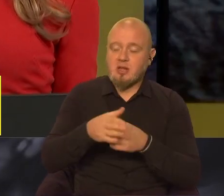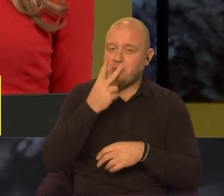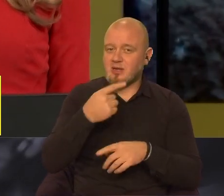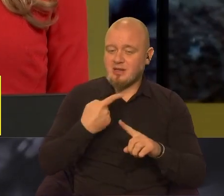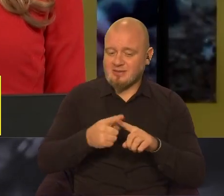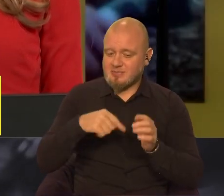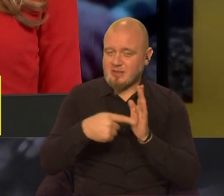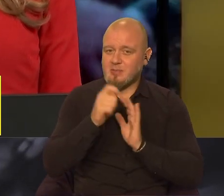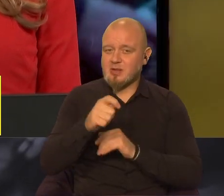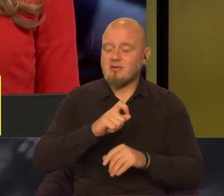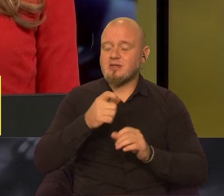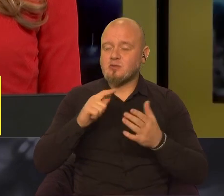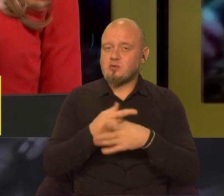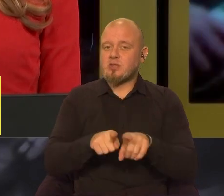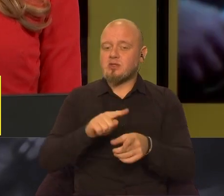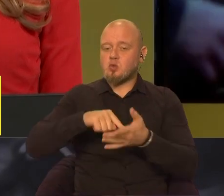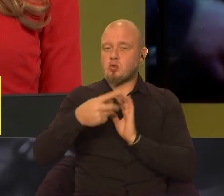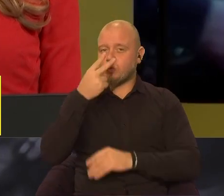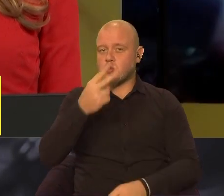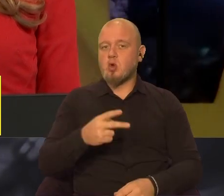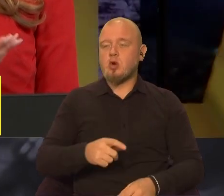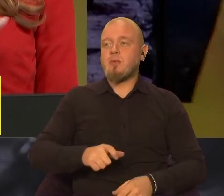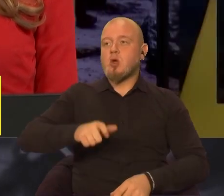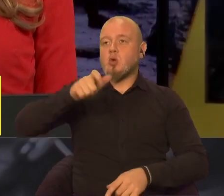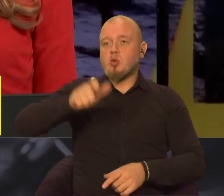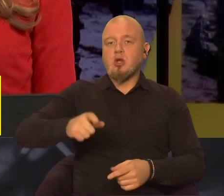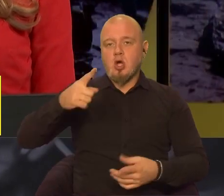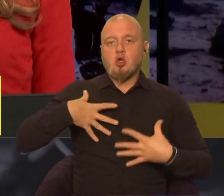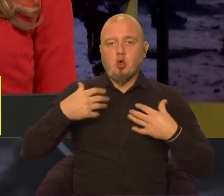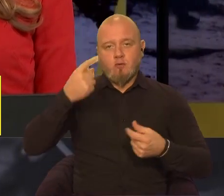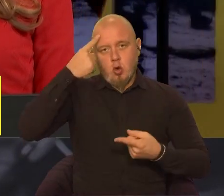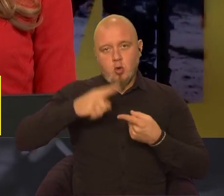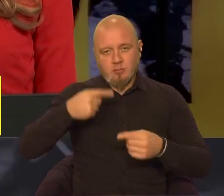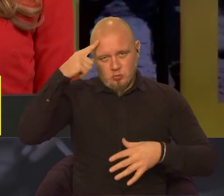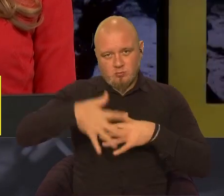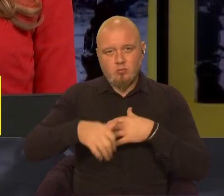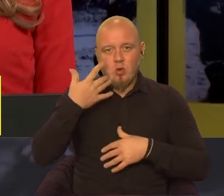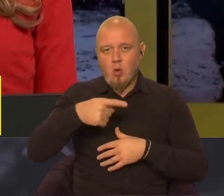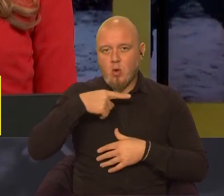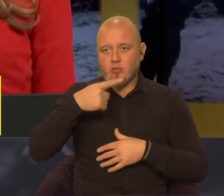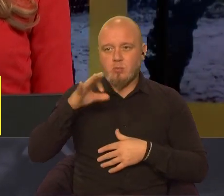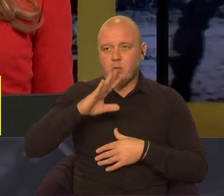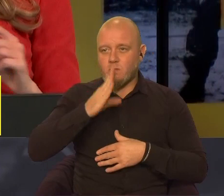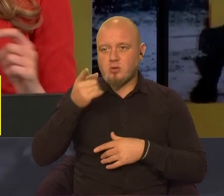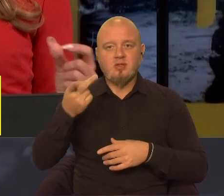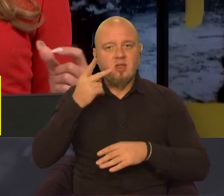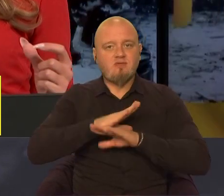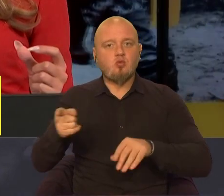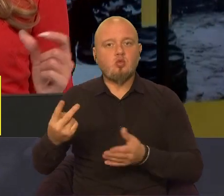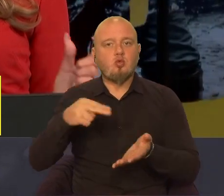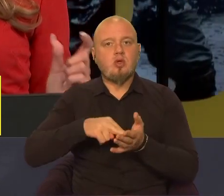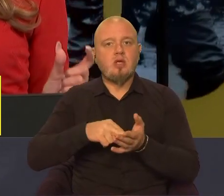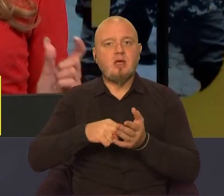знову ж таки, з точки зору людини здоровою логікою. Ми ж розуміємо, що коли ми говоримо про ворога, то не завжди тут стоїть